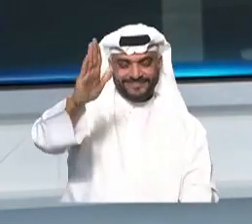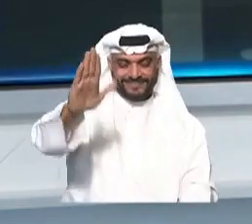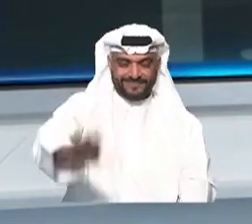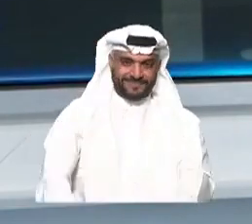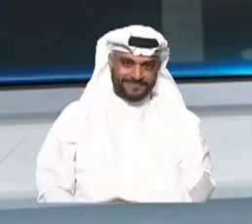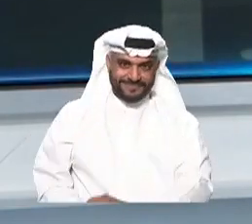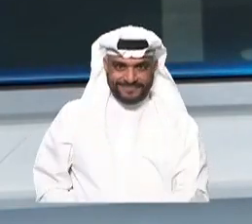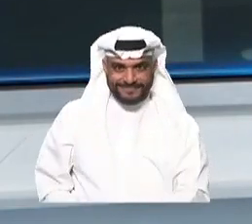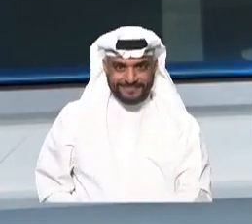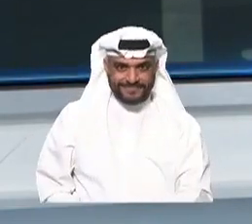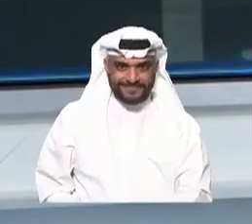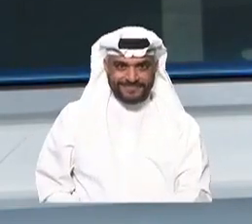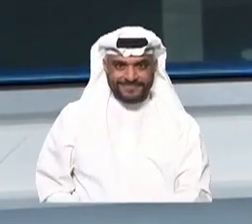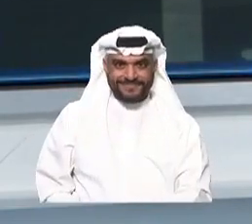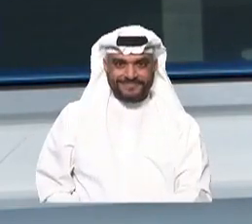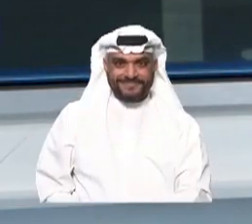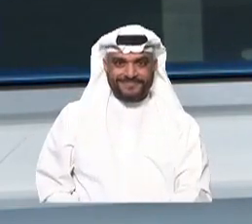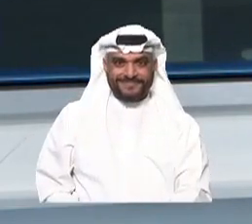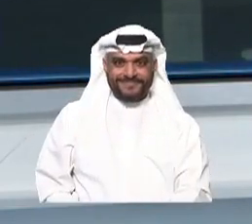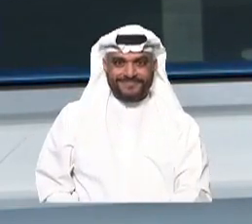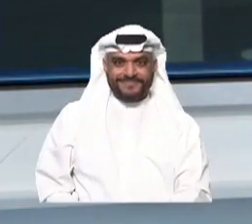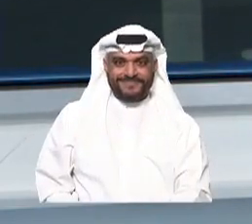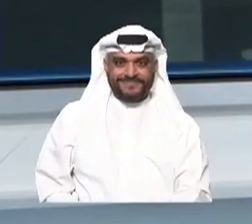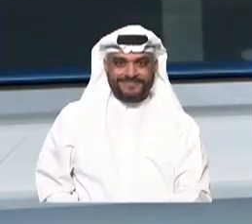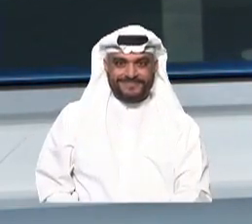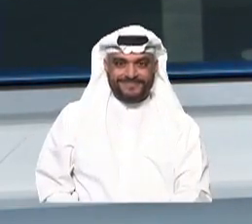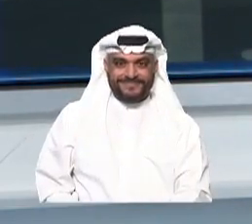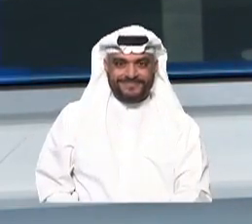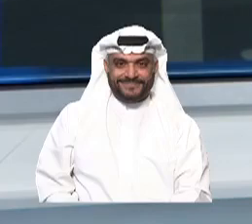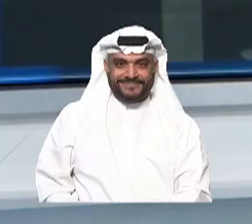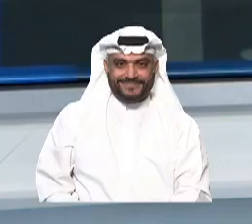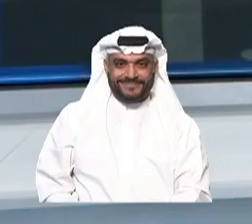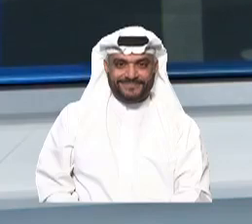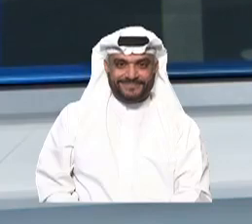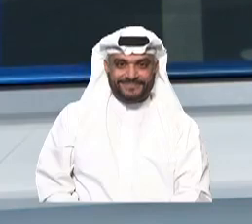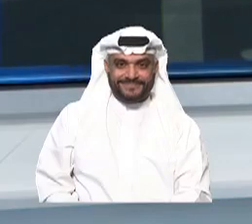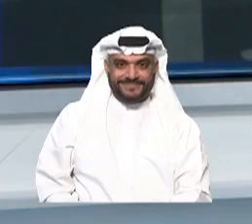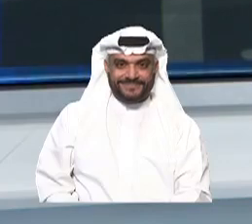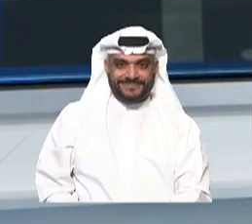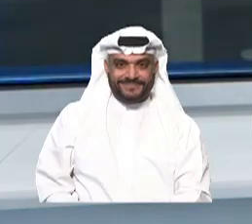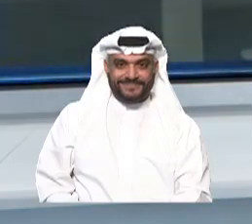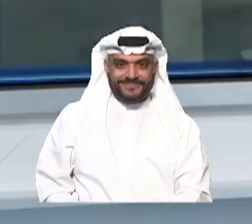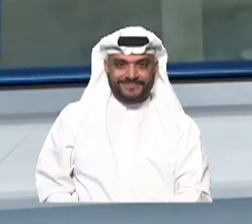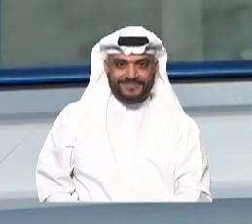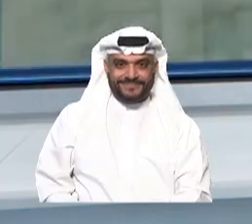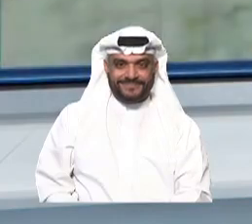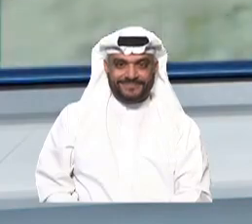المتابعة، ونترككم الان في جولة لدرجات الحرارة في بعض عواصم العالم. الى اللقاء.